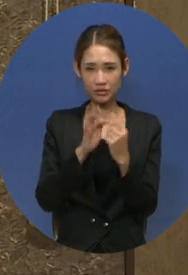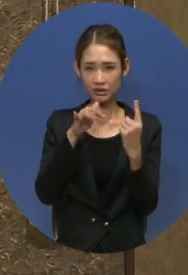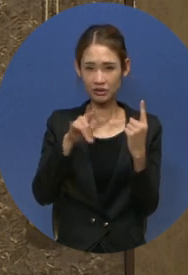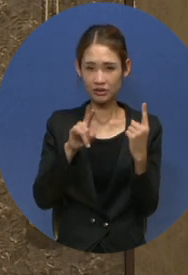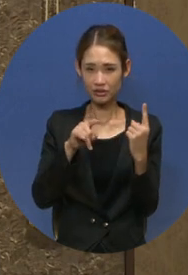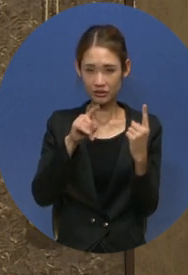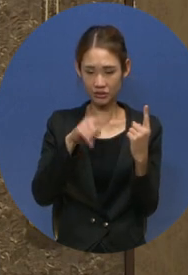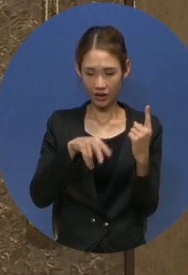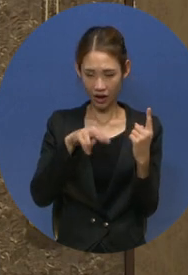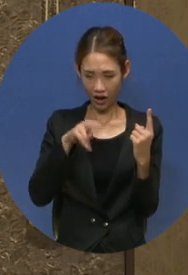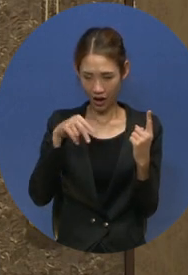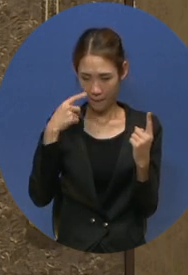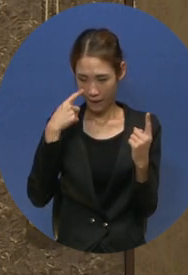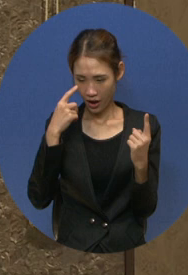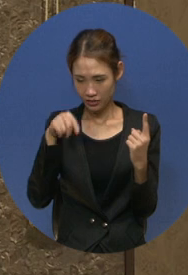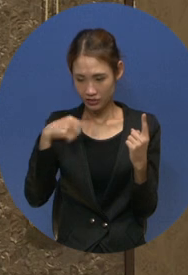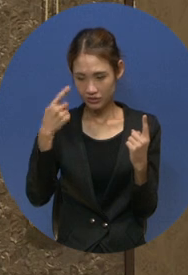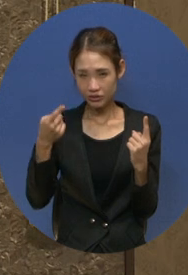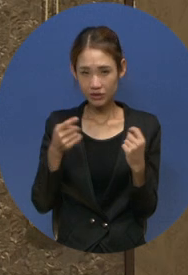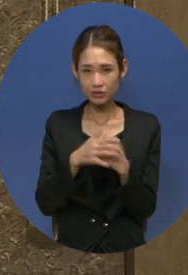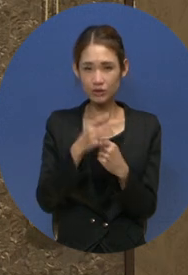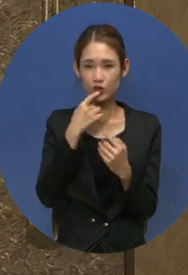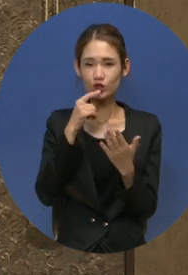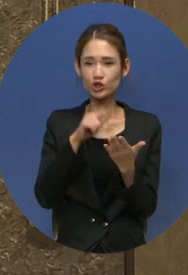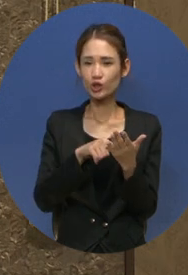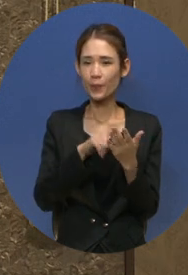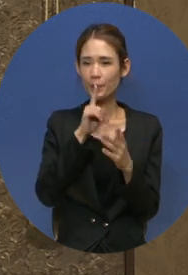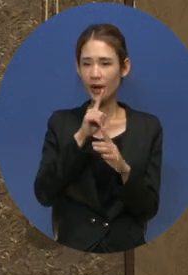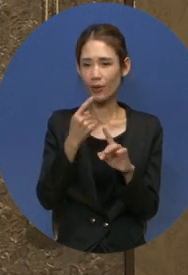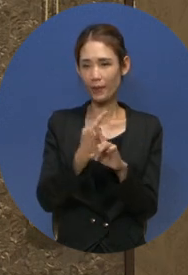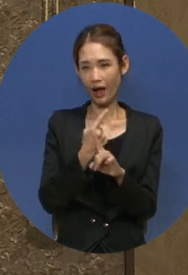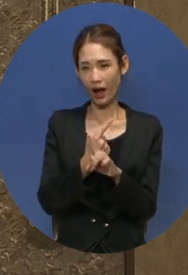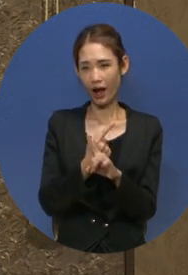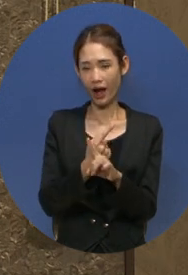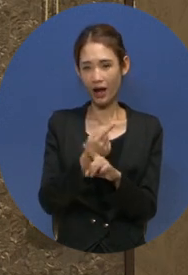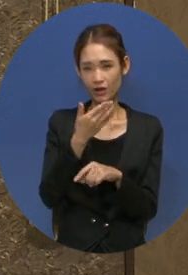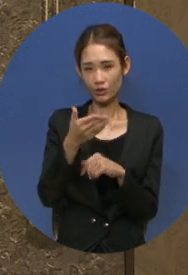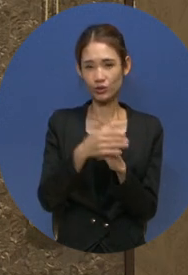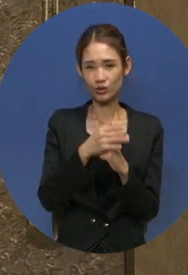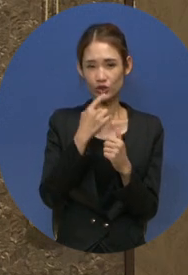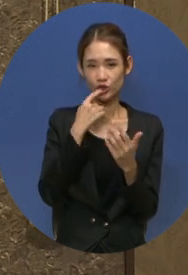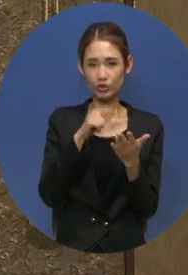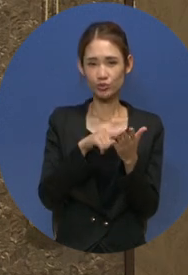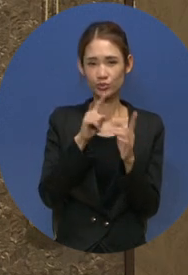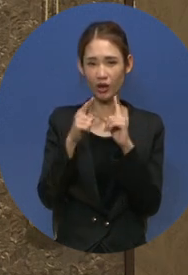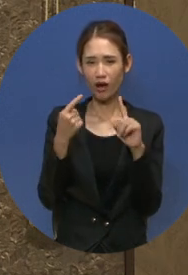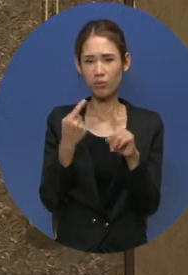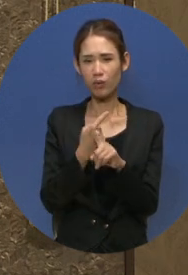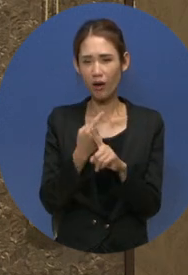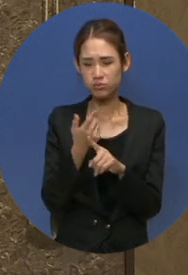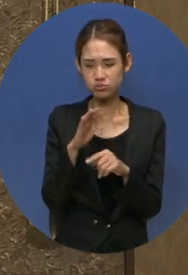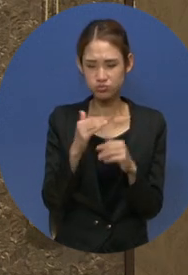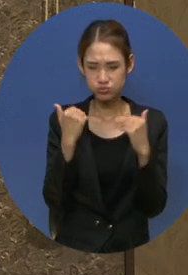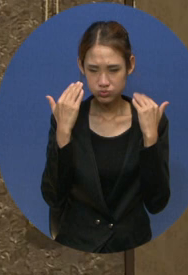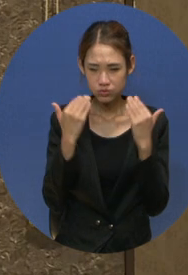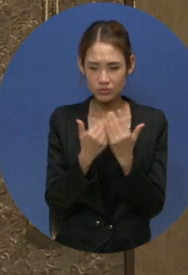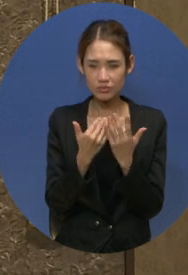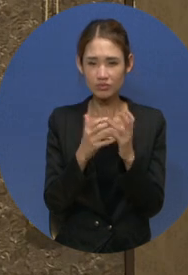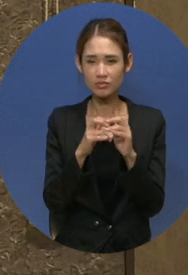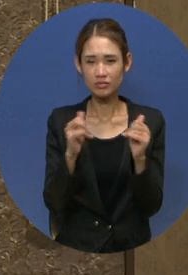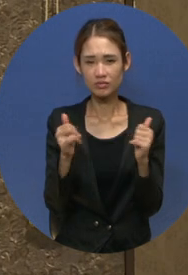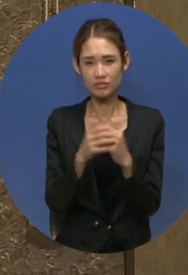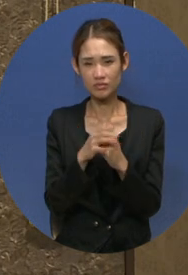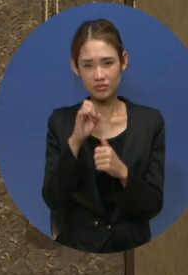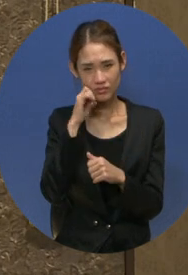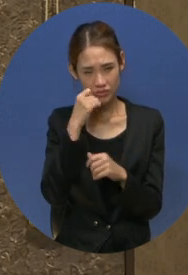이렇게 한번 손을 봐요. 예, 그리고 쉬운 이제, 말로 바꿔주는 그렇죠, 바꾸는데 쉬운 말로 바꾼다 해도 우리 발달장애인들에게는 그것이